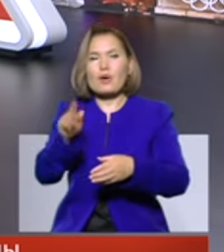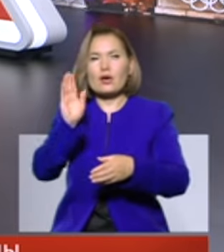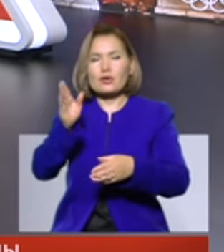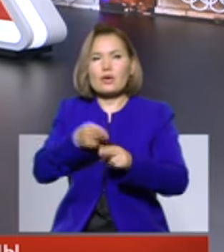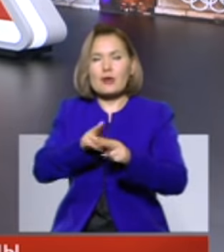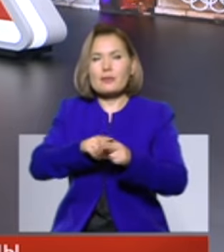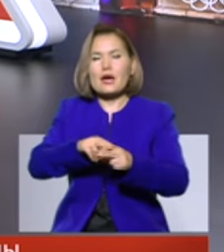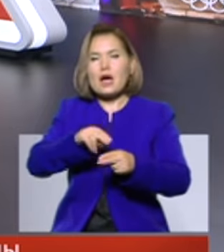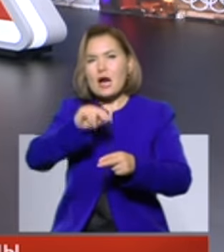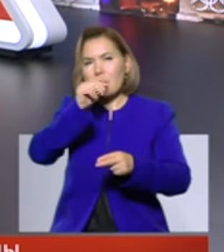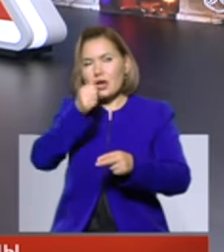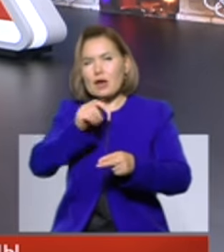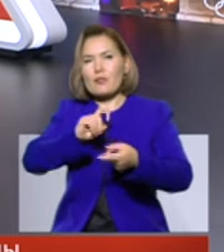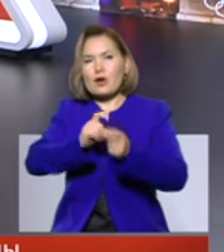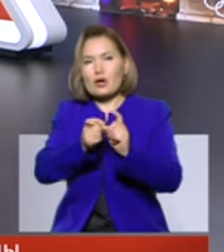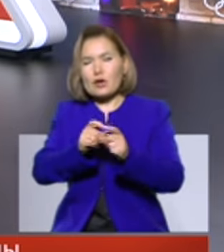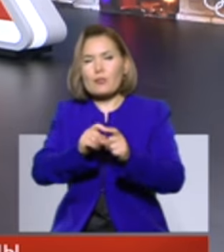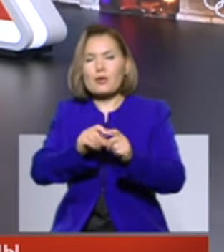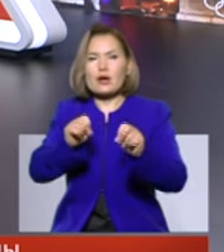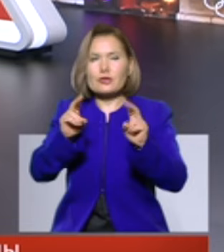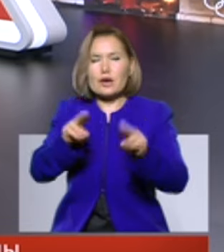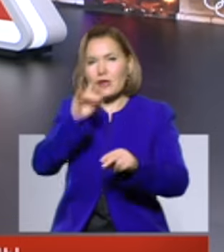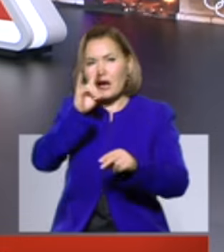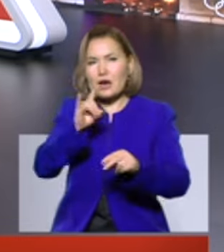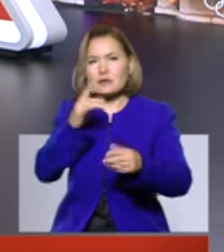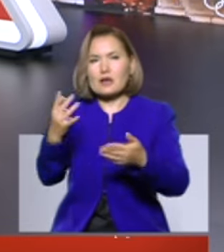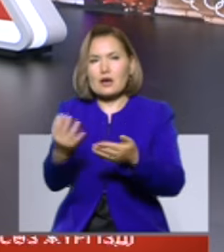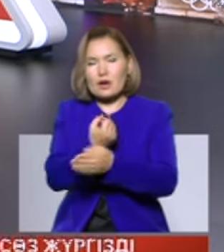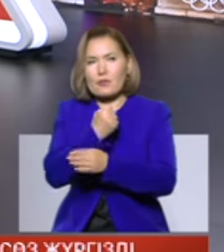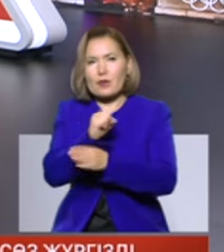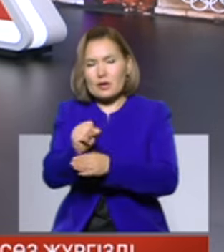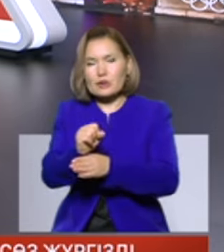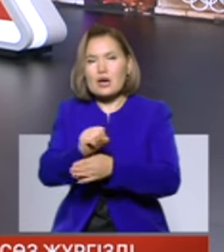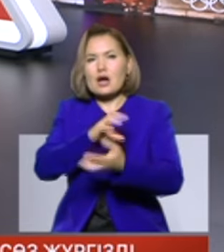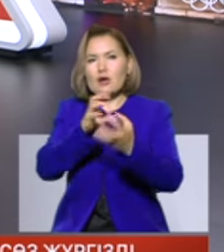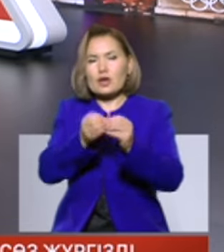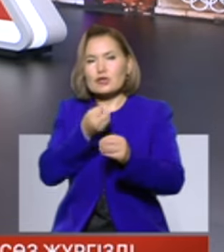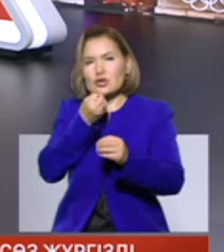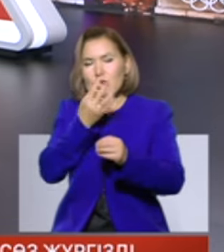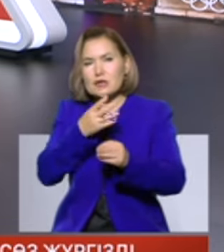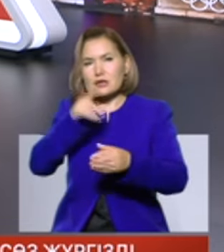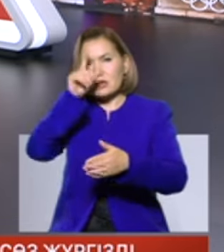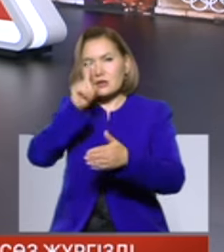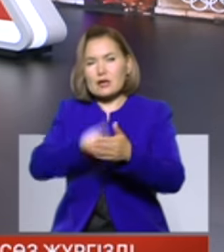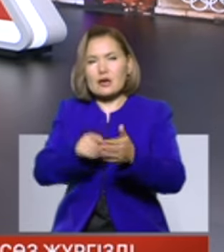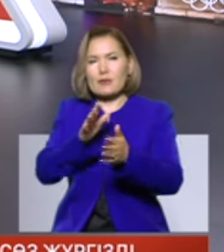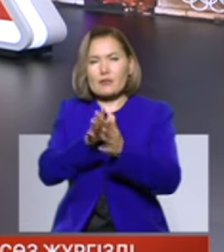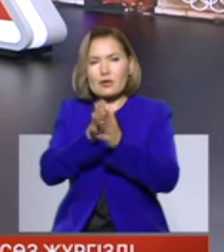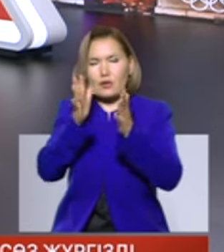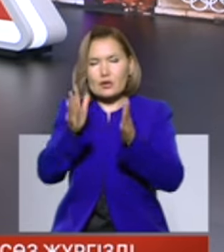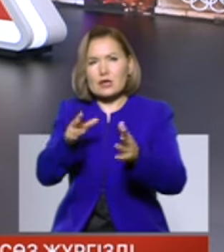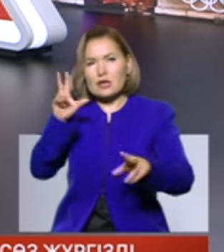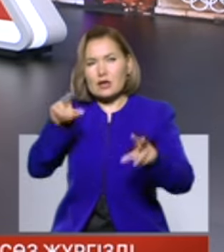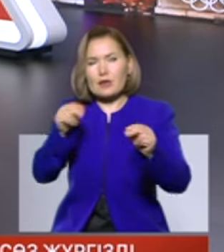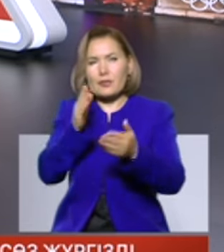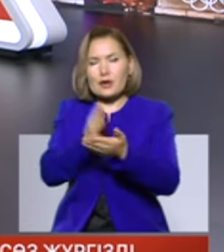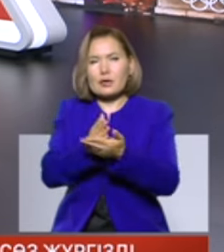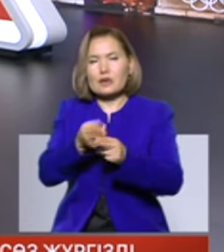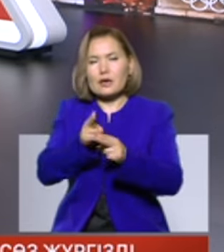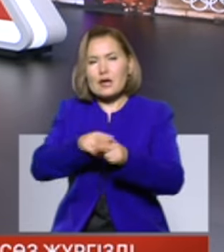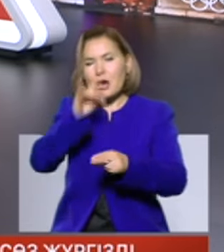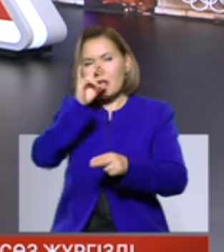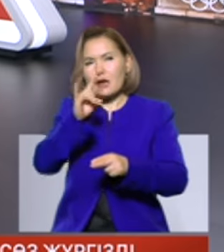осы грек-рим және еркін күрес шеберлері ел қоржынына жүлде салып жарысты жақсы қорытындылайды деген үміттеміз. Қазірше